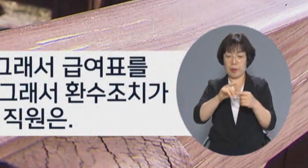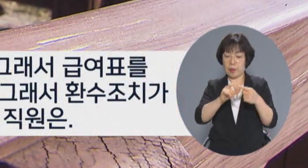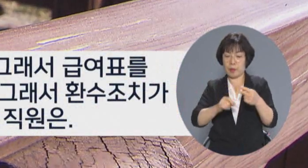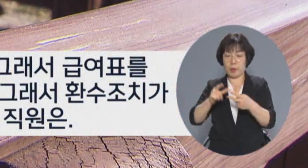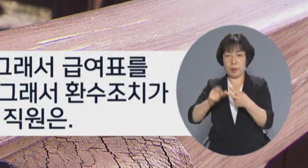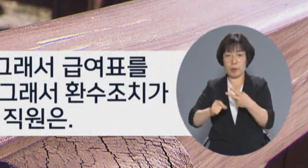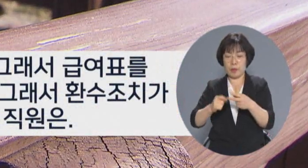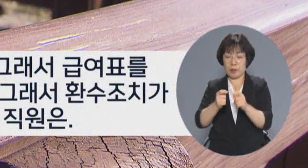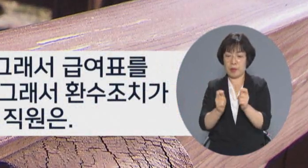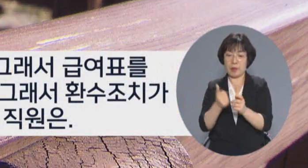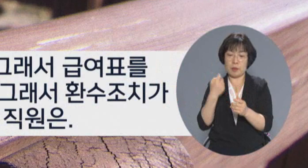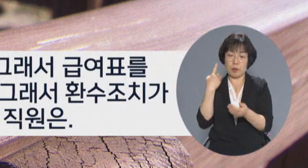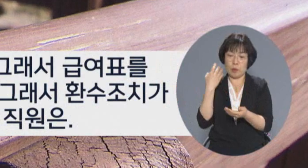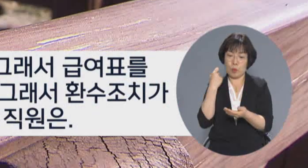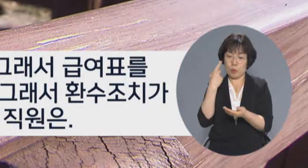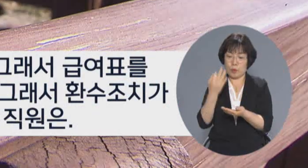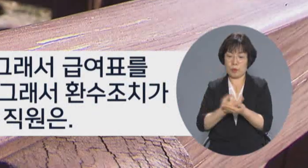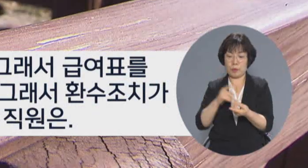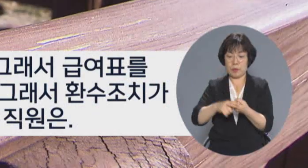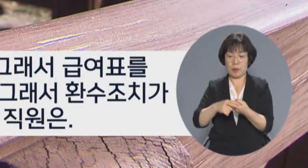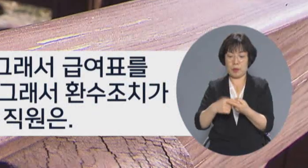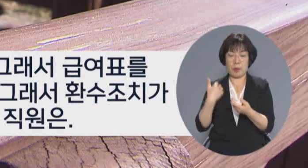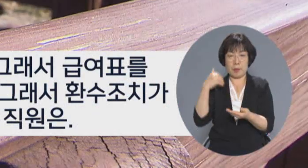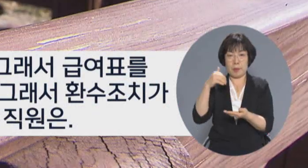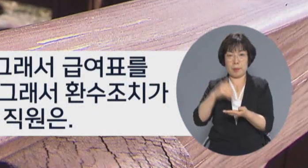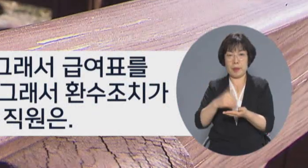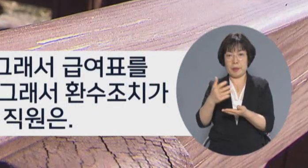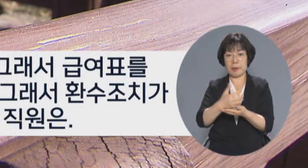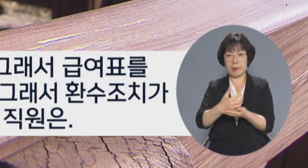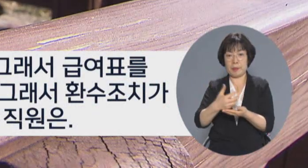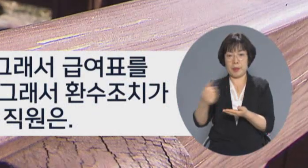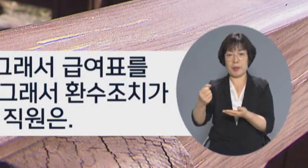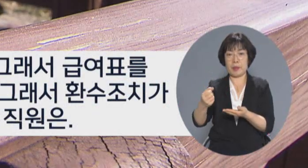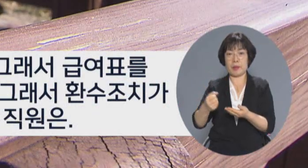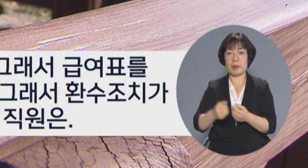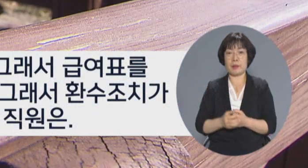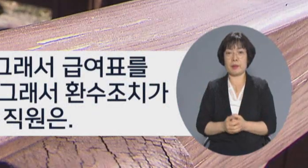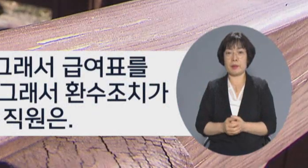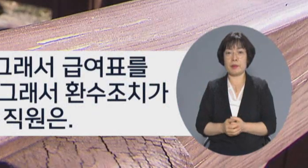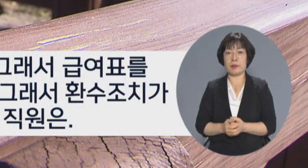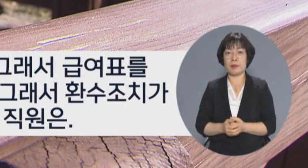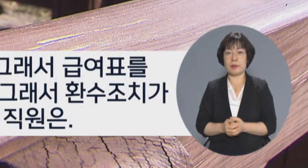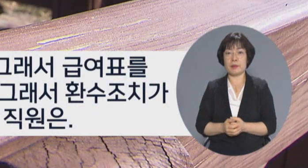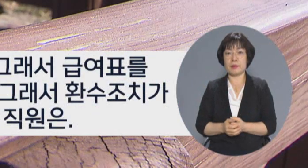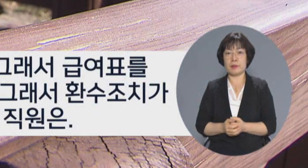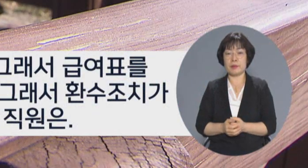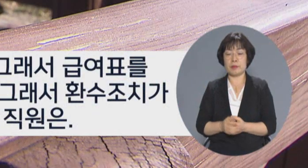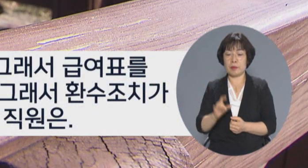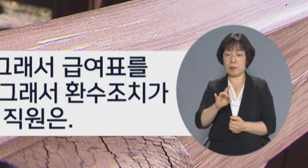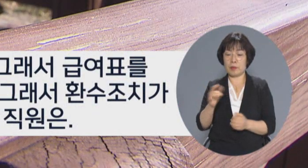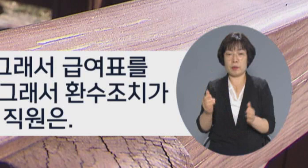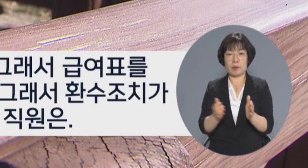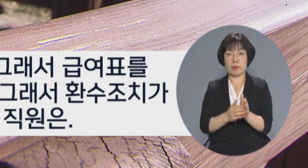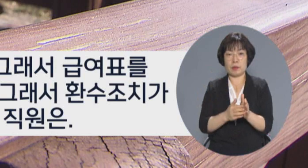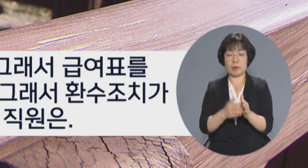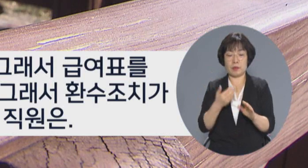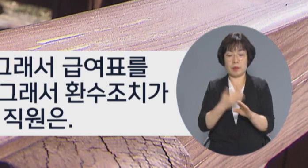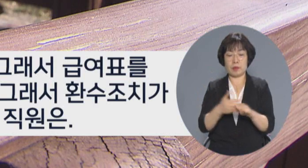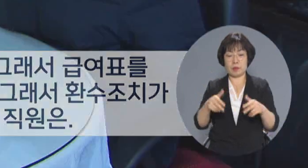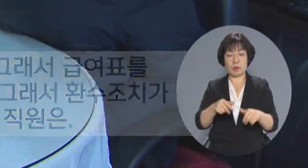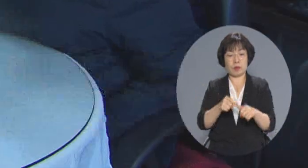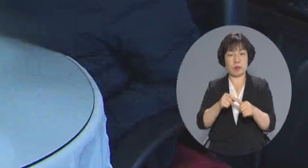2월달 팀장급여를 가자 지출을 한 거예요. 그래서 환수 조치가 들어갔죠. 그거 급여표만 보고 갔죠, 그